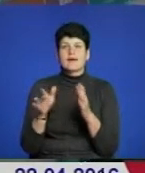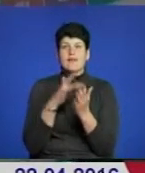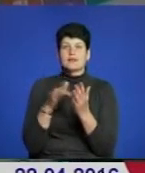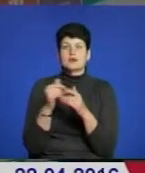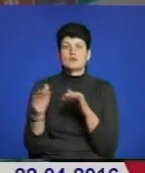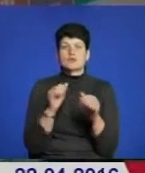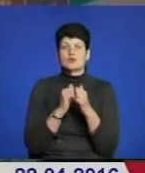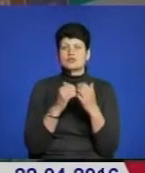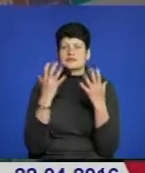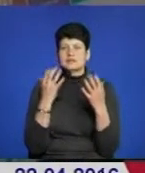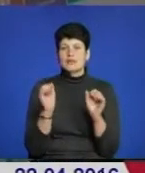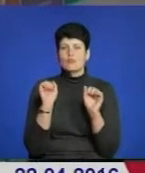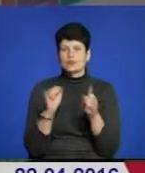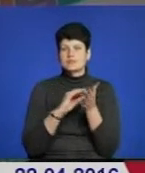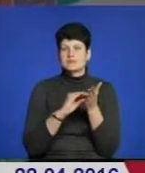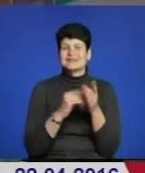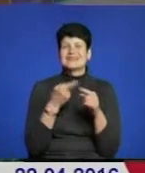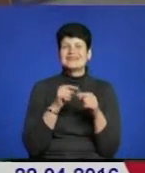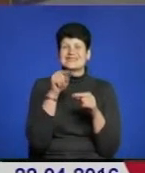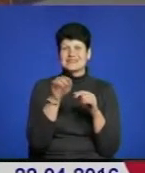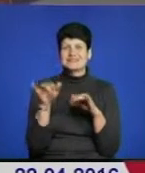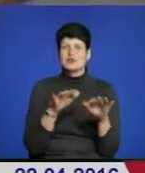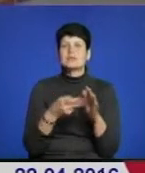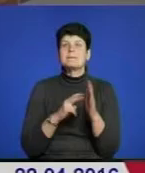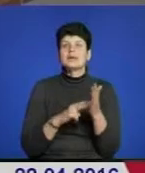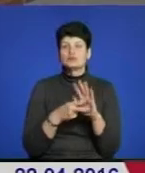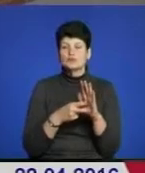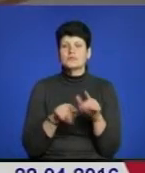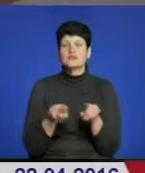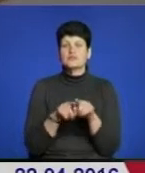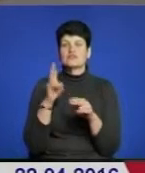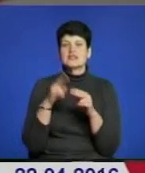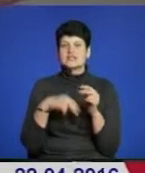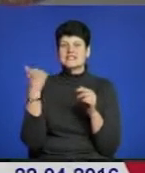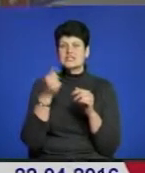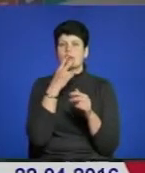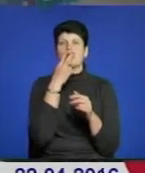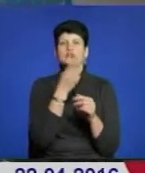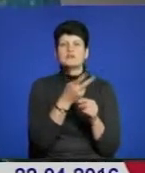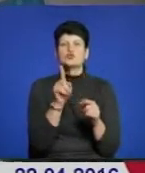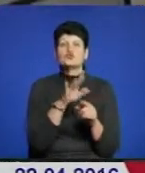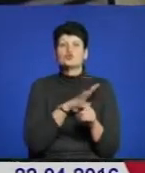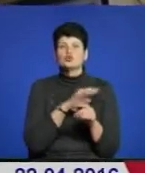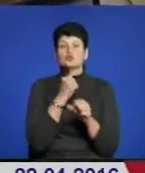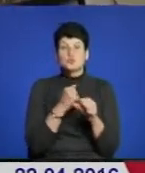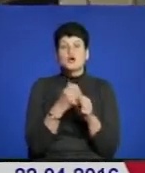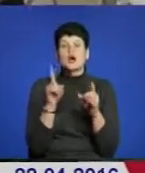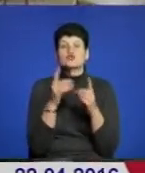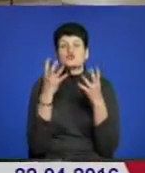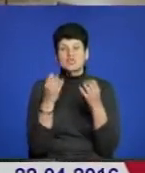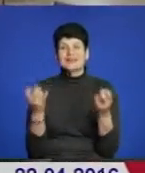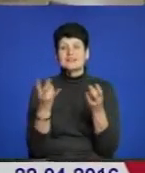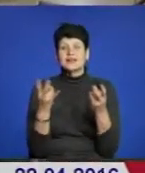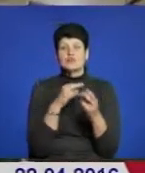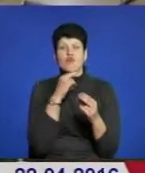на кожен день можна прописати ті заходи, які плануються, а також в кінці тижня подивитися, що було зроблено, а що потрібно ще, наприклад, на